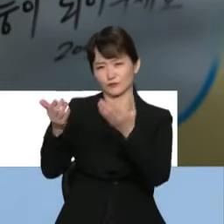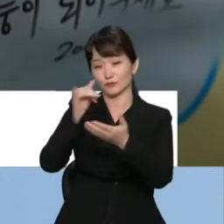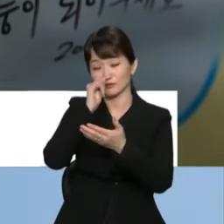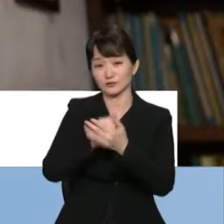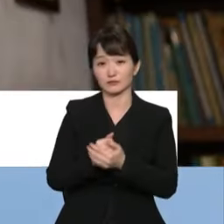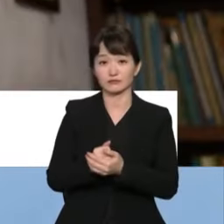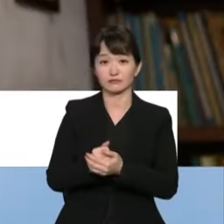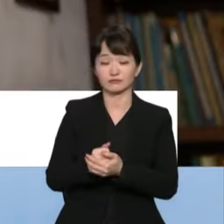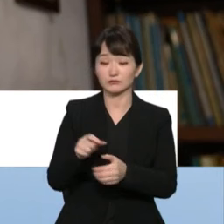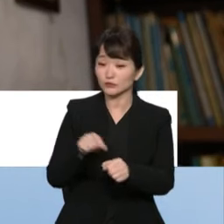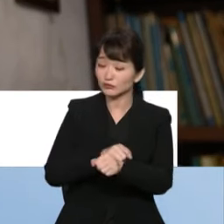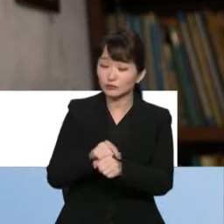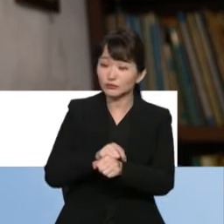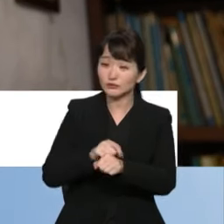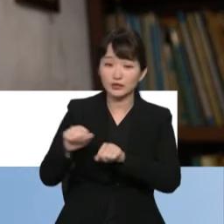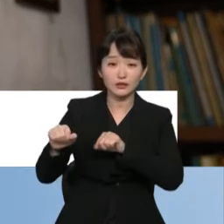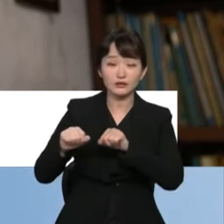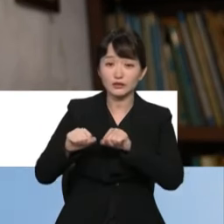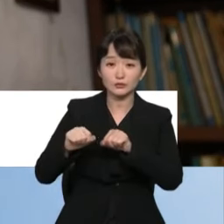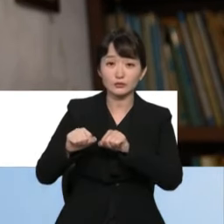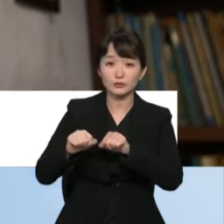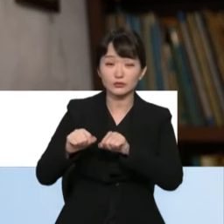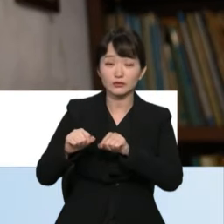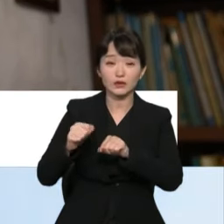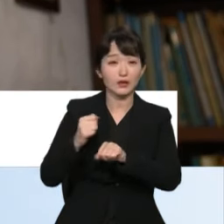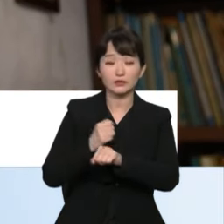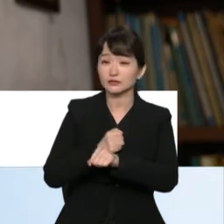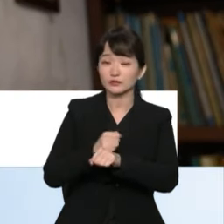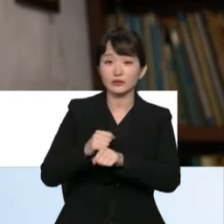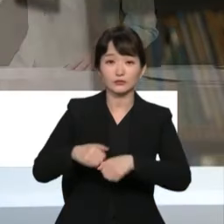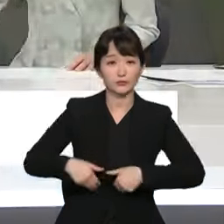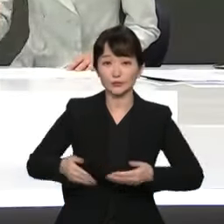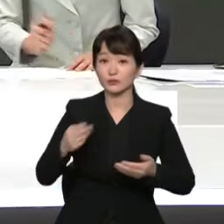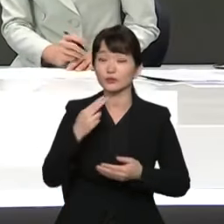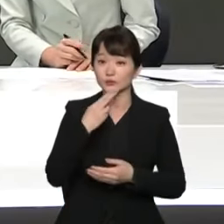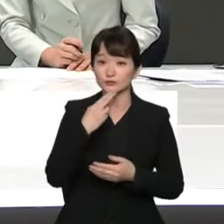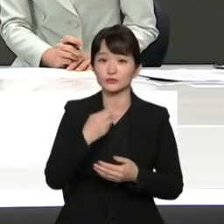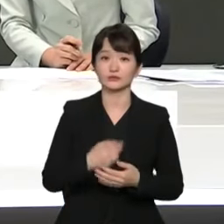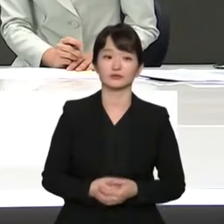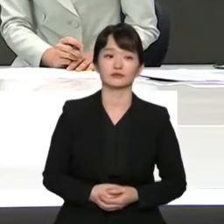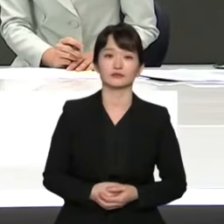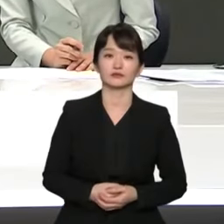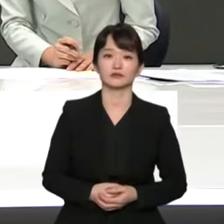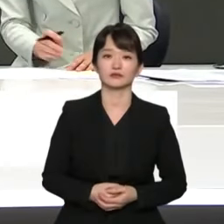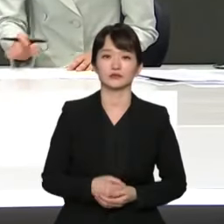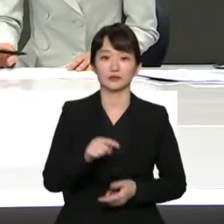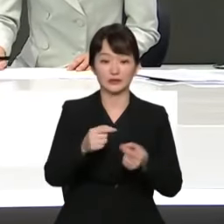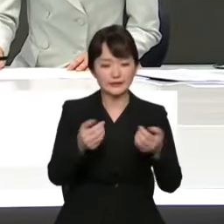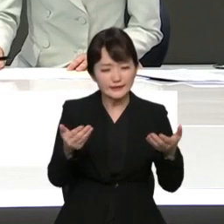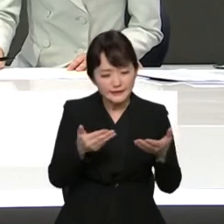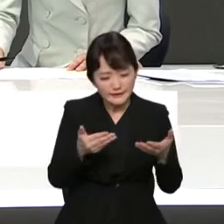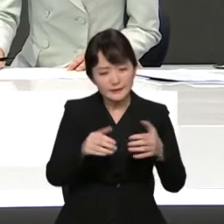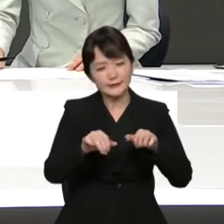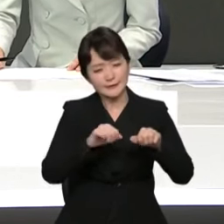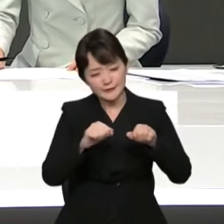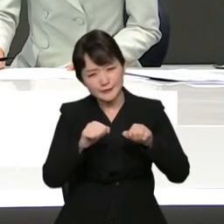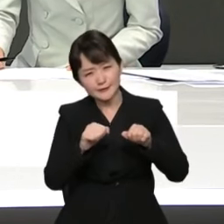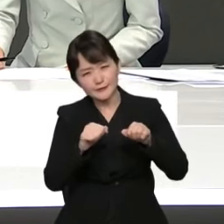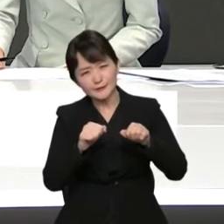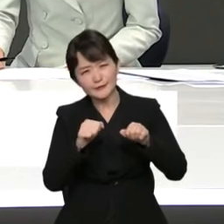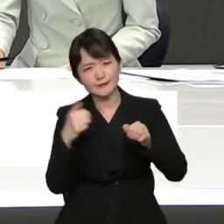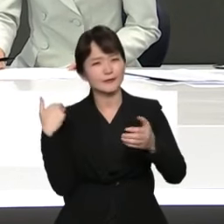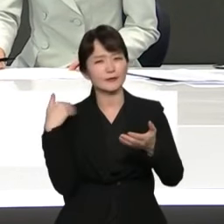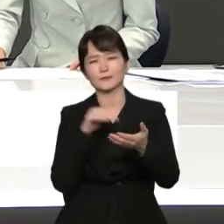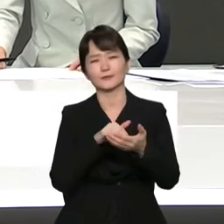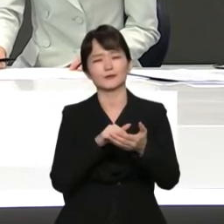안 할 이유가 없는 거죠 그 당연히 해야죠네 그렇게 베풀었던 거를 이제 돌려 받으신 거 같은데 이번에 그 너무 많이